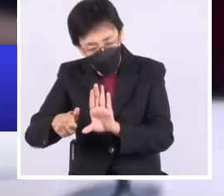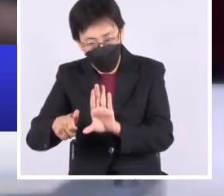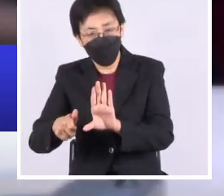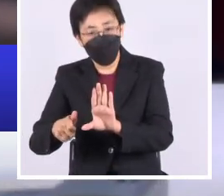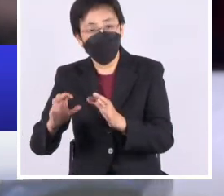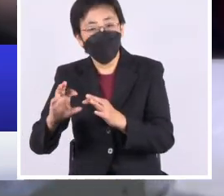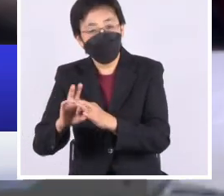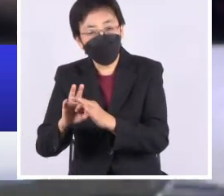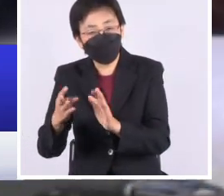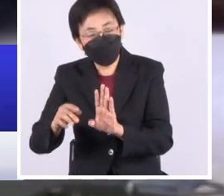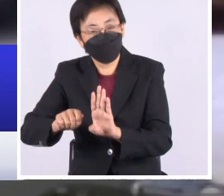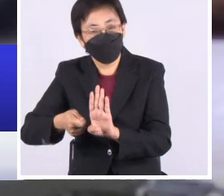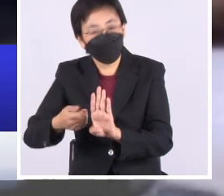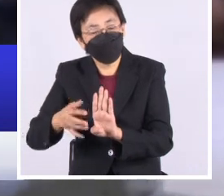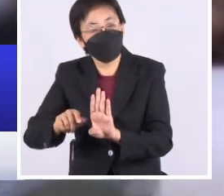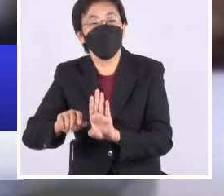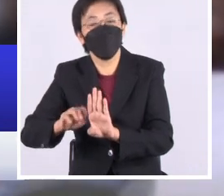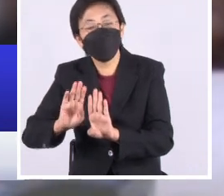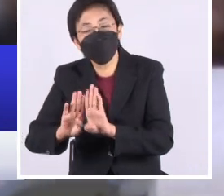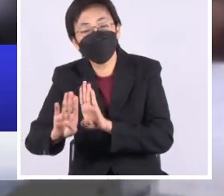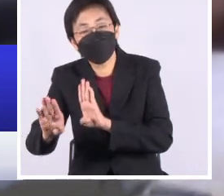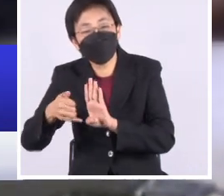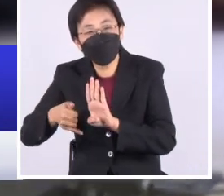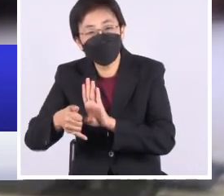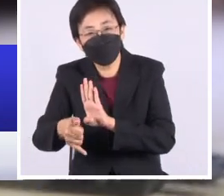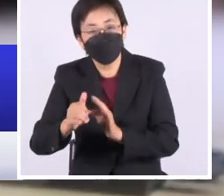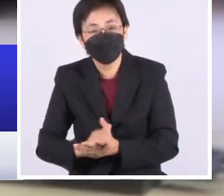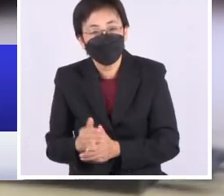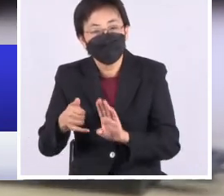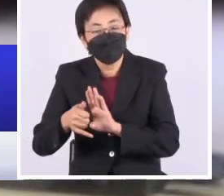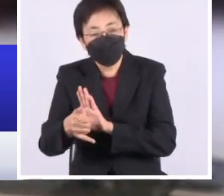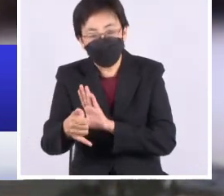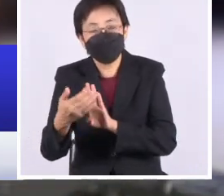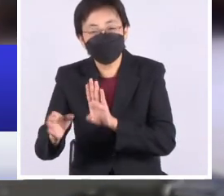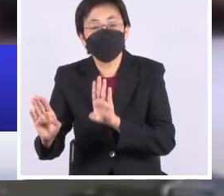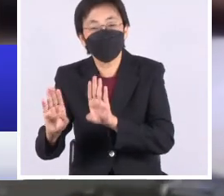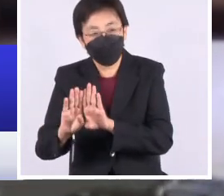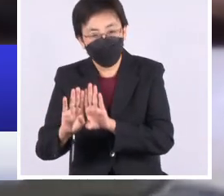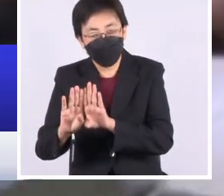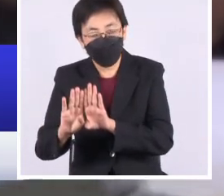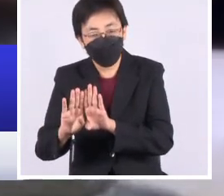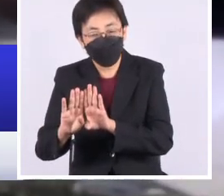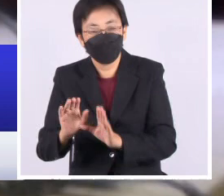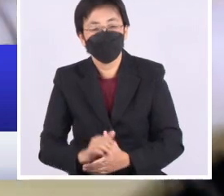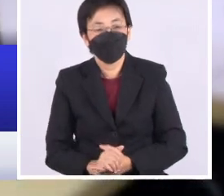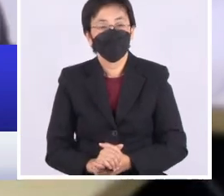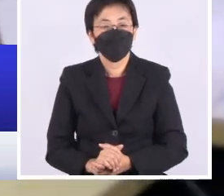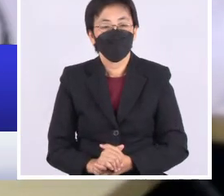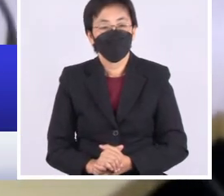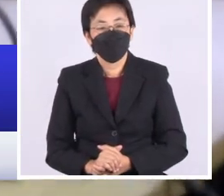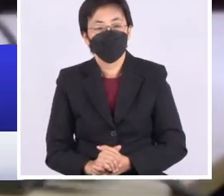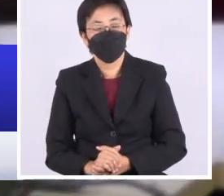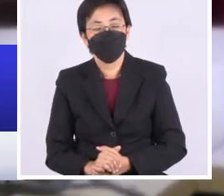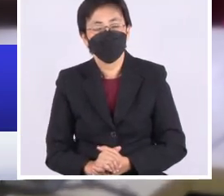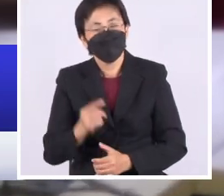ปเห็นกระเป๋าเงินวางอยู่ผมก็ได้เข้าไปห้องแล้วปิดประตู จังหวะนั้นก็